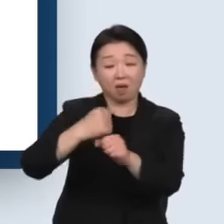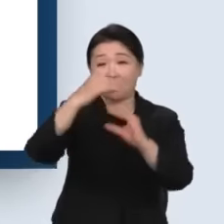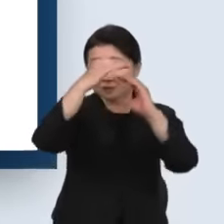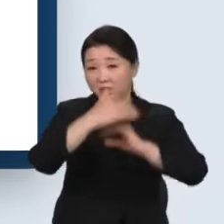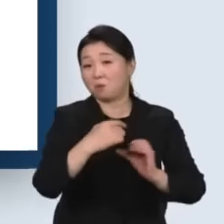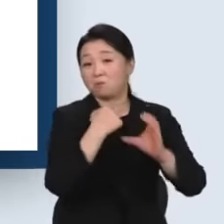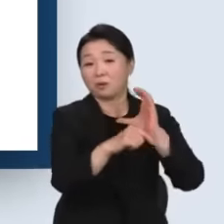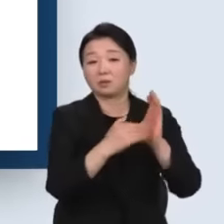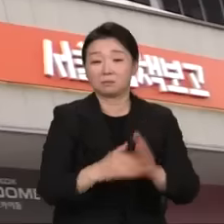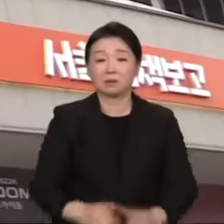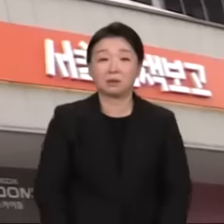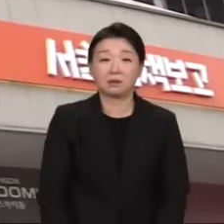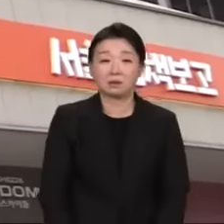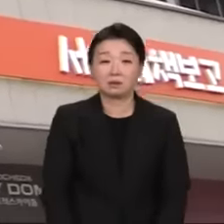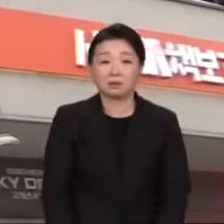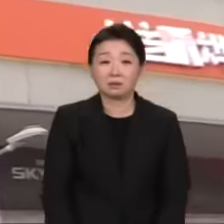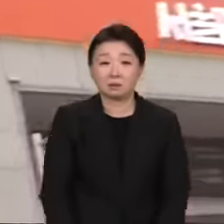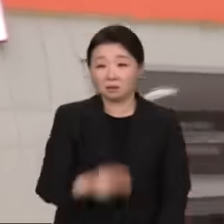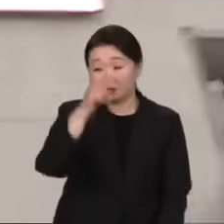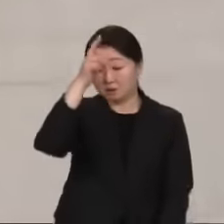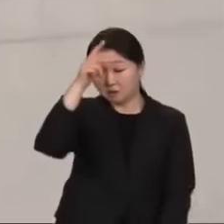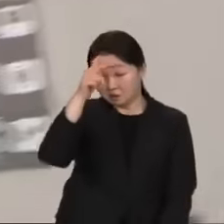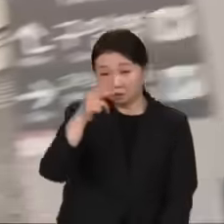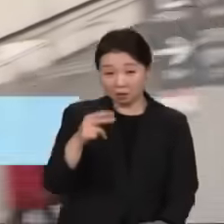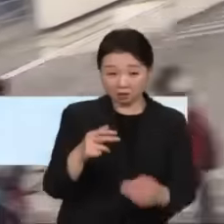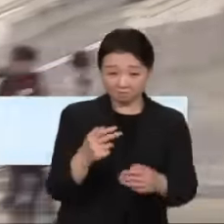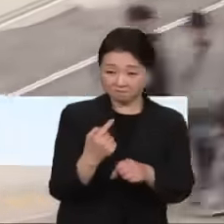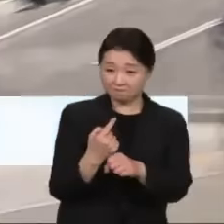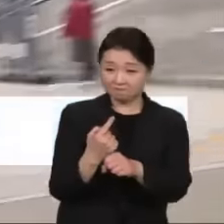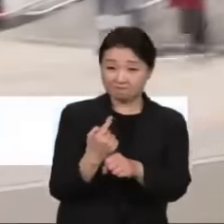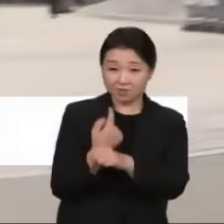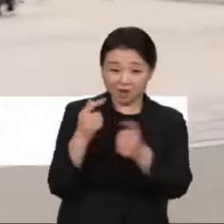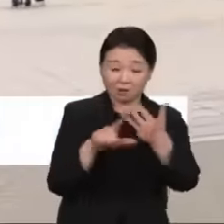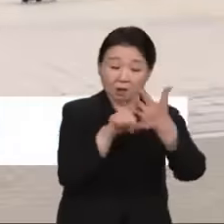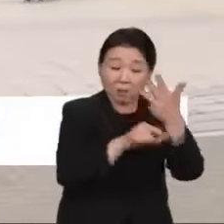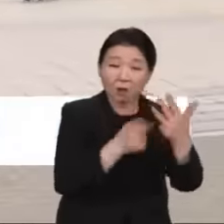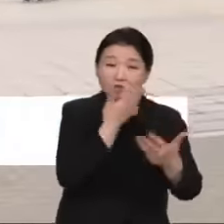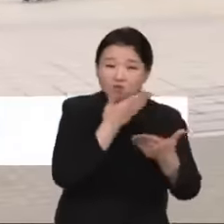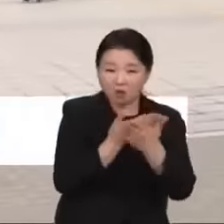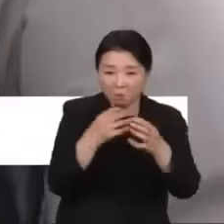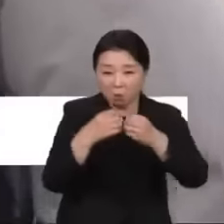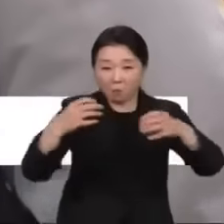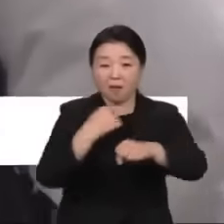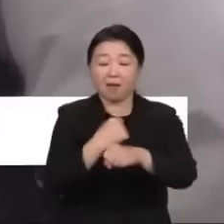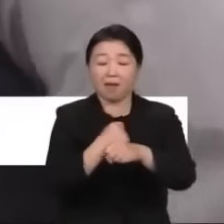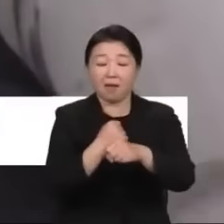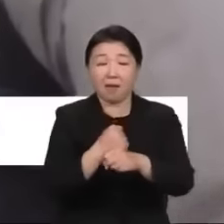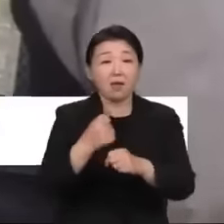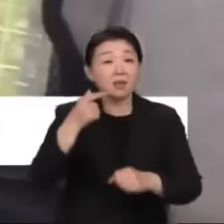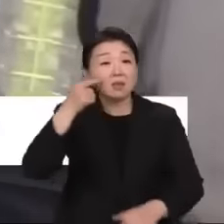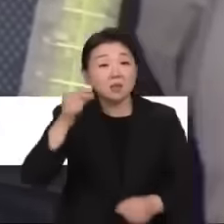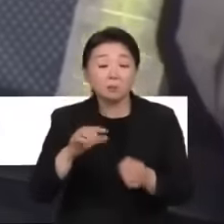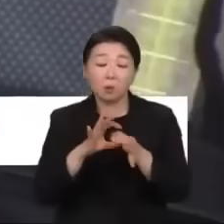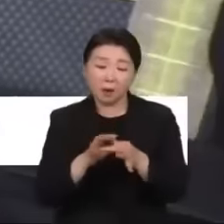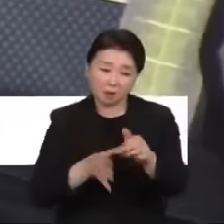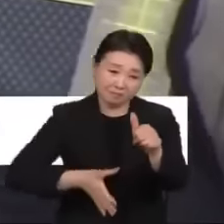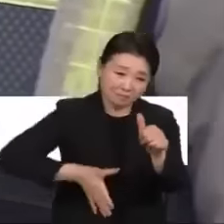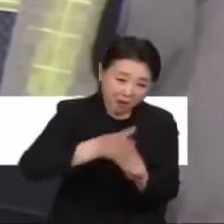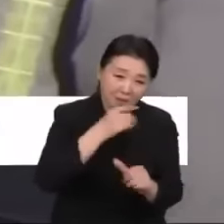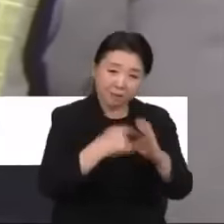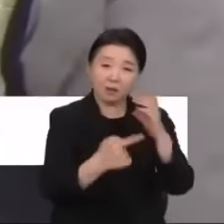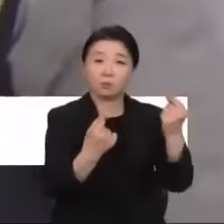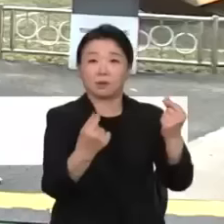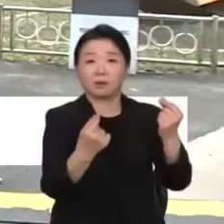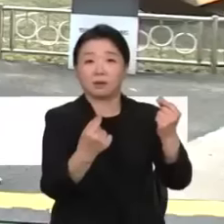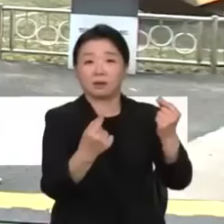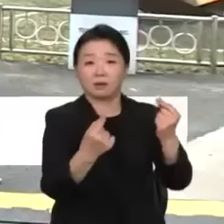것으로 알려졌습니다. 경찰은 지난해 8월 국내 주요 시설을 폭파하겠다는 일본발 테러맨 협박 사건과 형태가